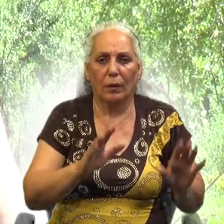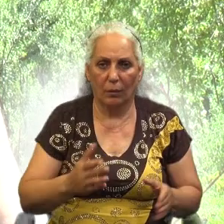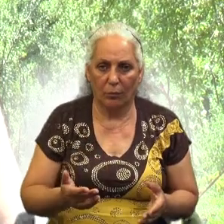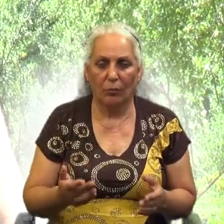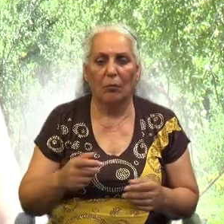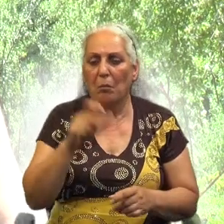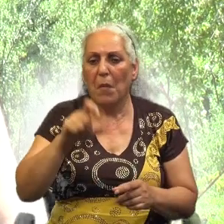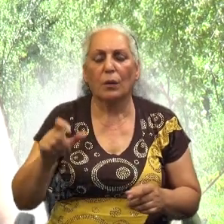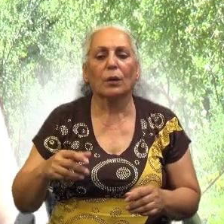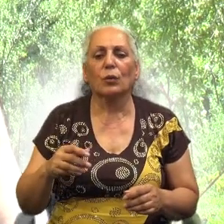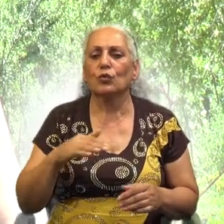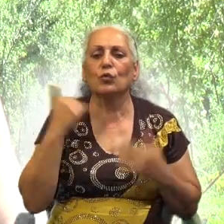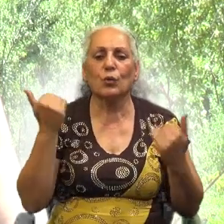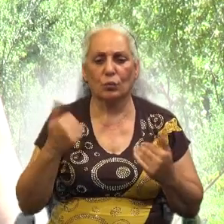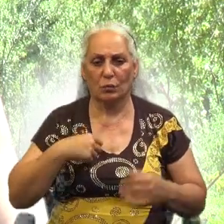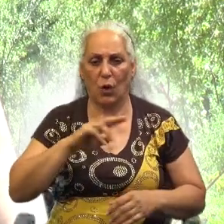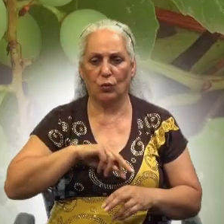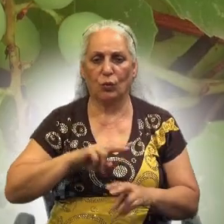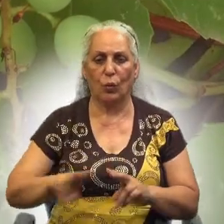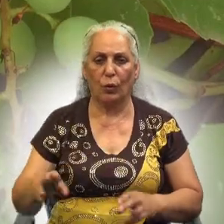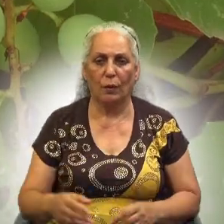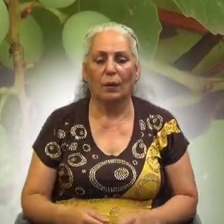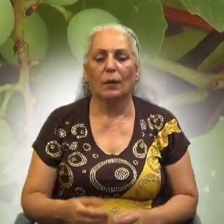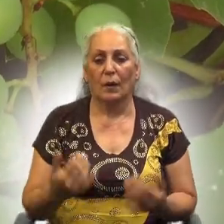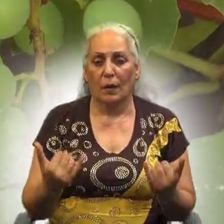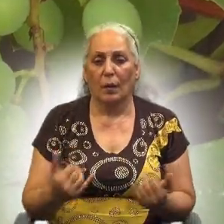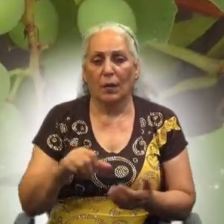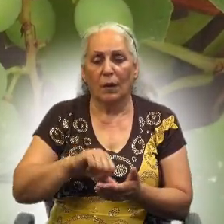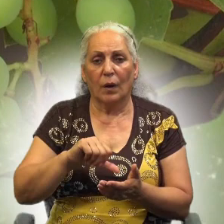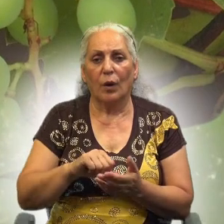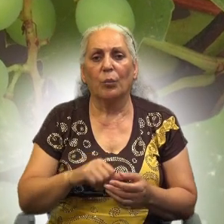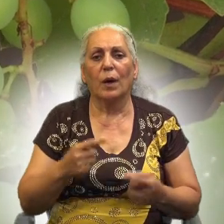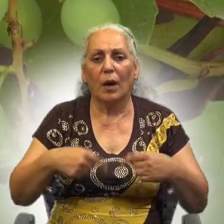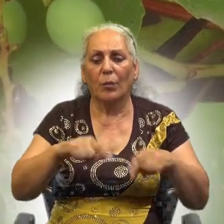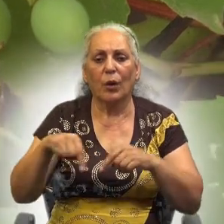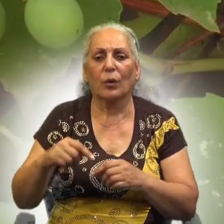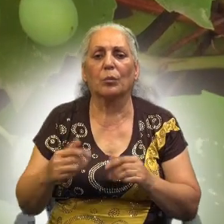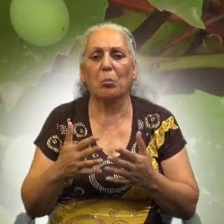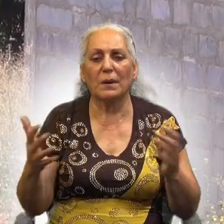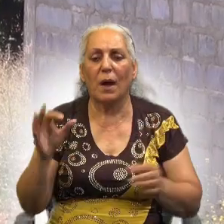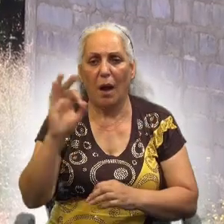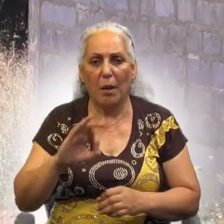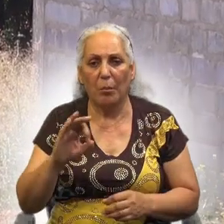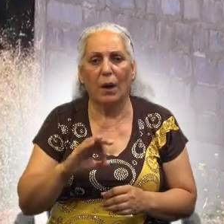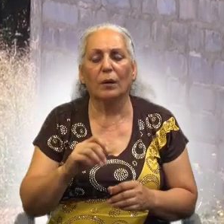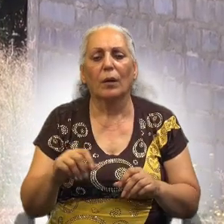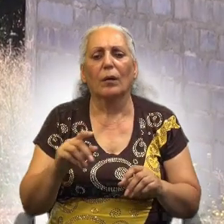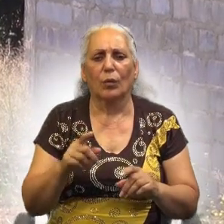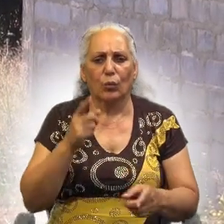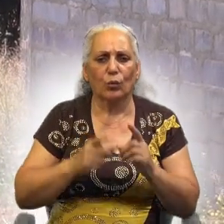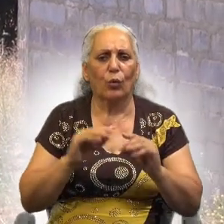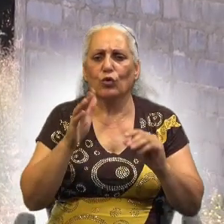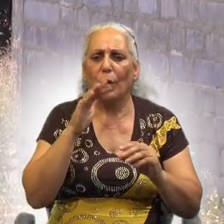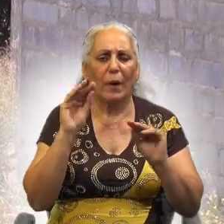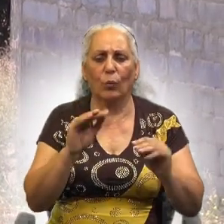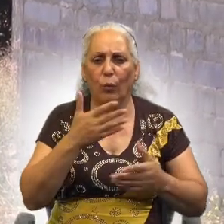որ մարդիկ չեն ուզում իրանց աշխատանքը կորցնեն, էլի։ Ներկայումս համայնքների խոշորացման համար հստակ ժամկետներ չեն սահմանվել, բայց որ խոշորացում